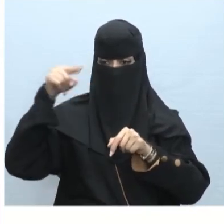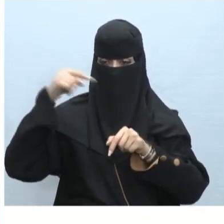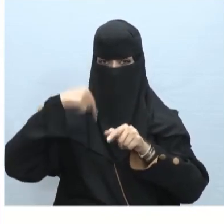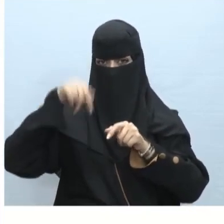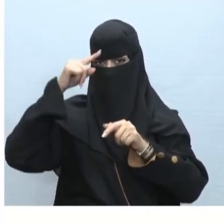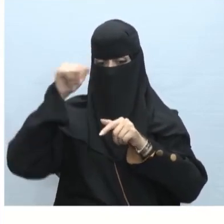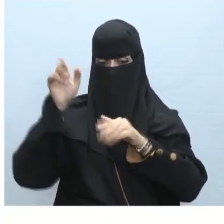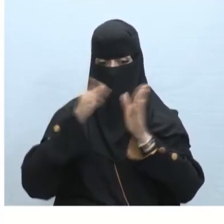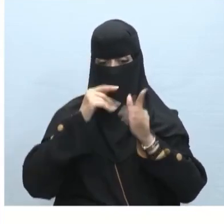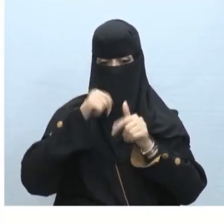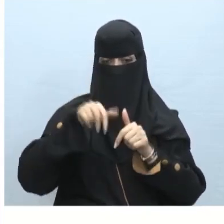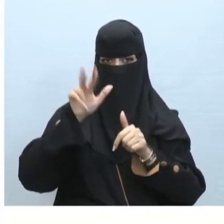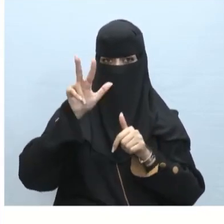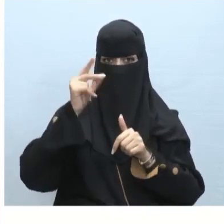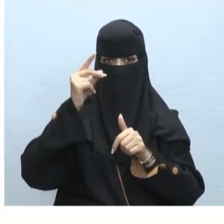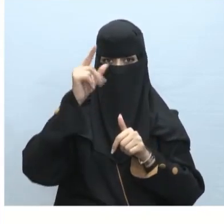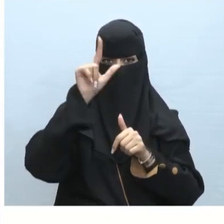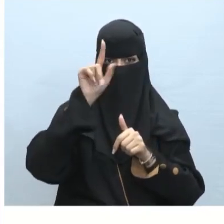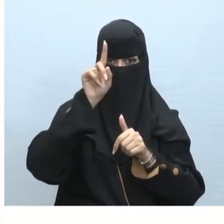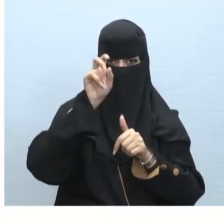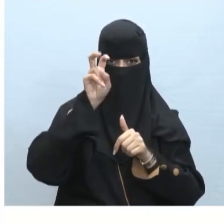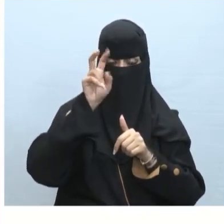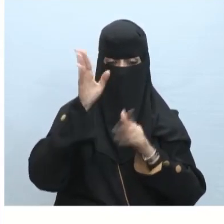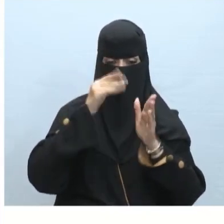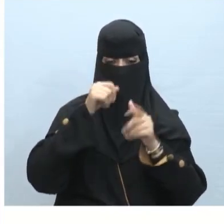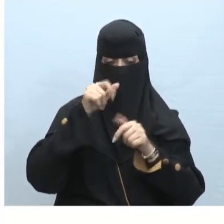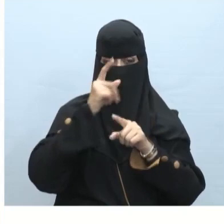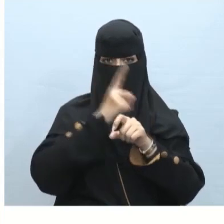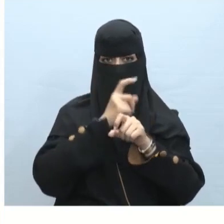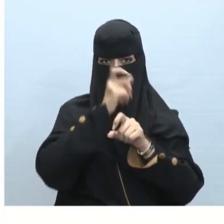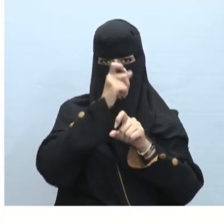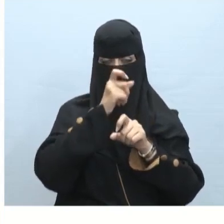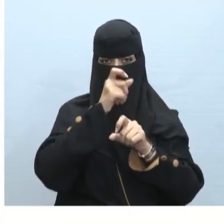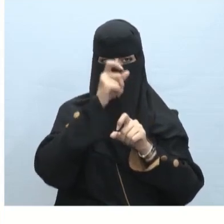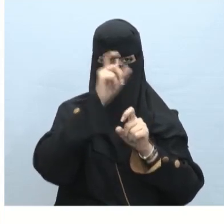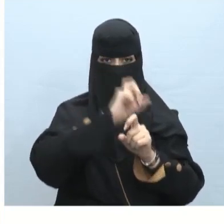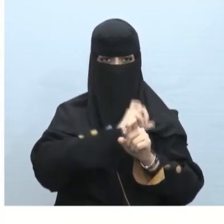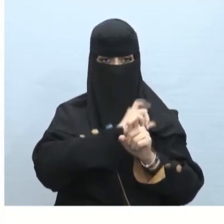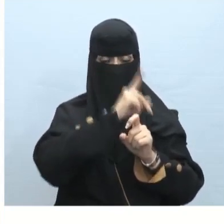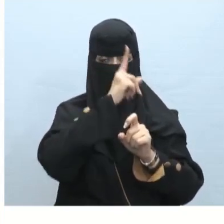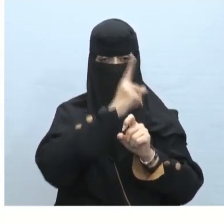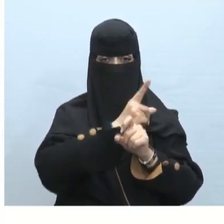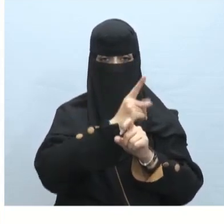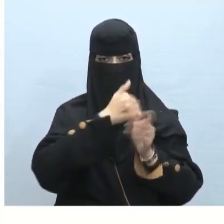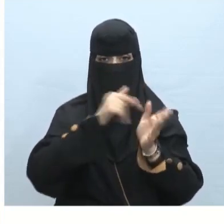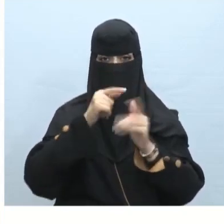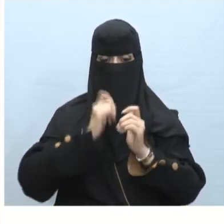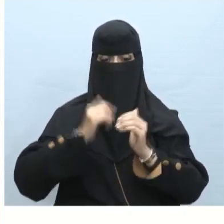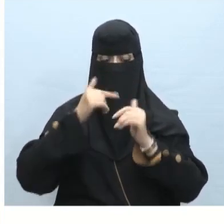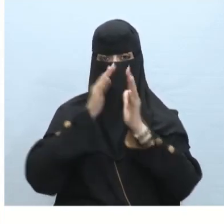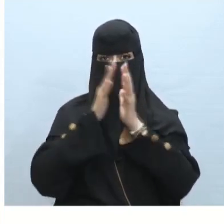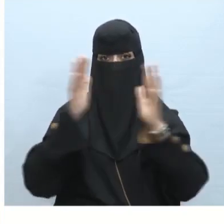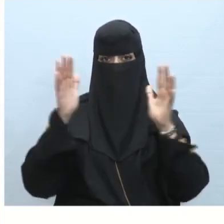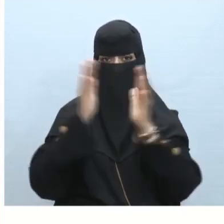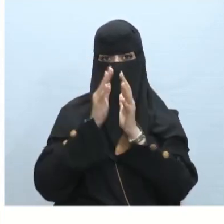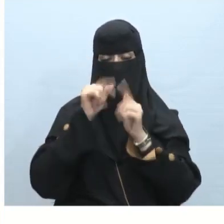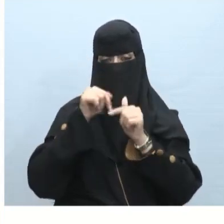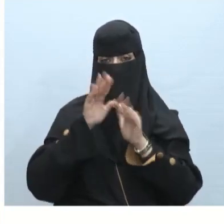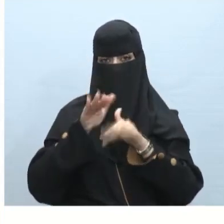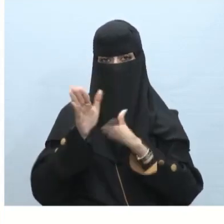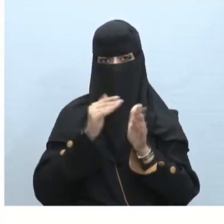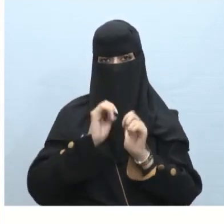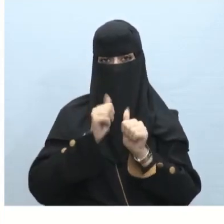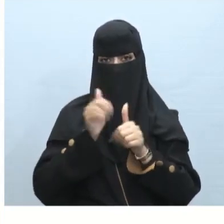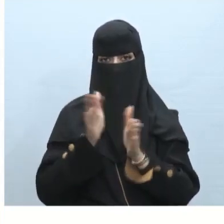المثال الطلبه المعلمون الاداره ايضا تستطيع تصغير وتكبير حجم